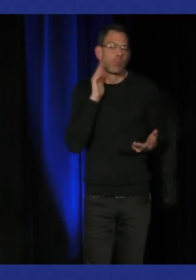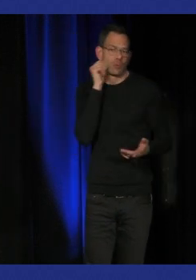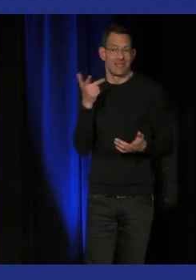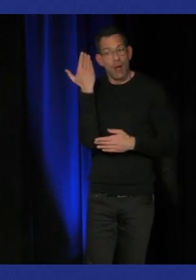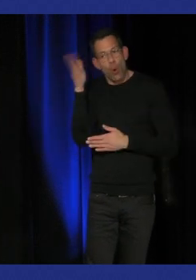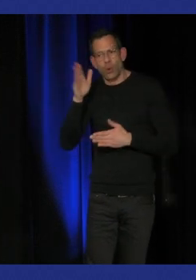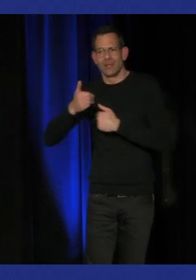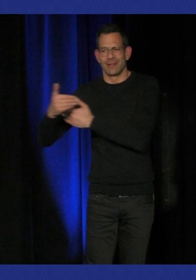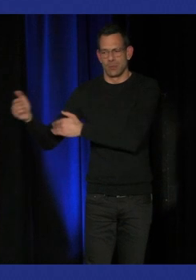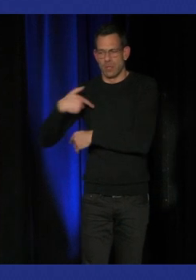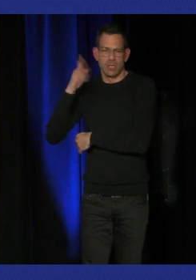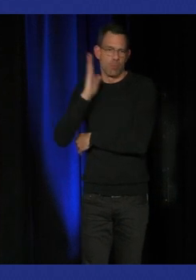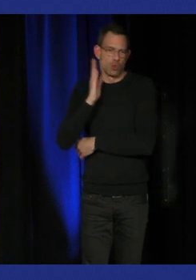pouvoir